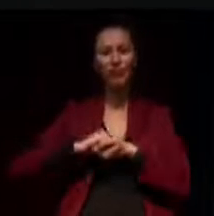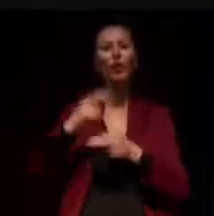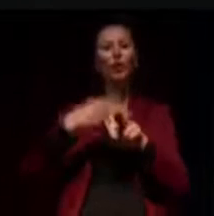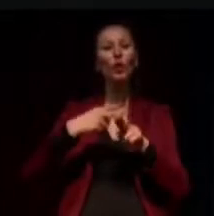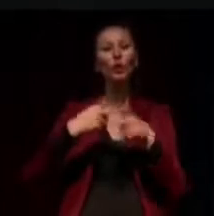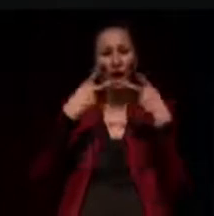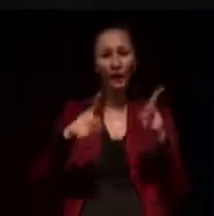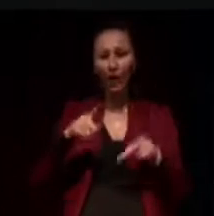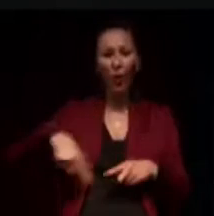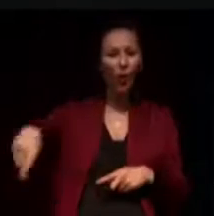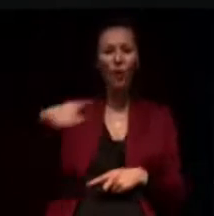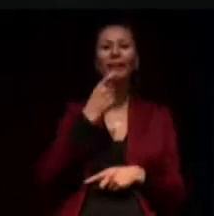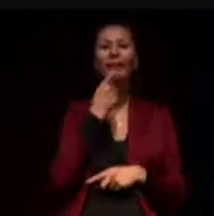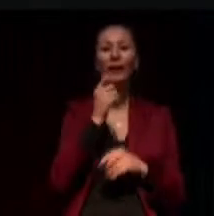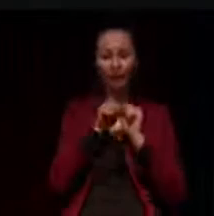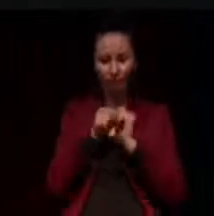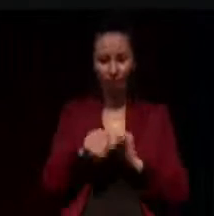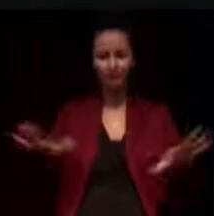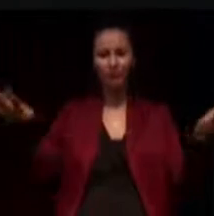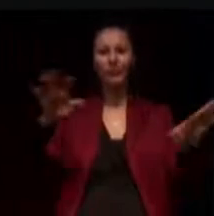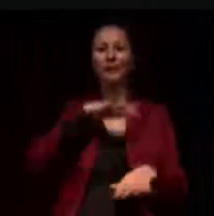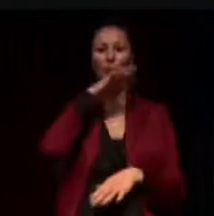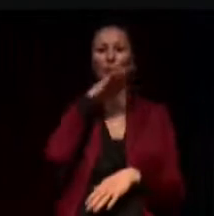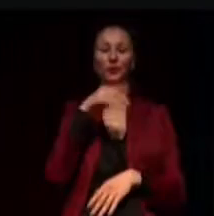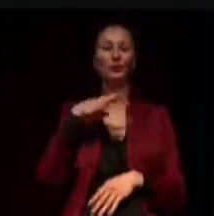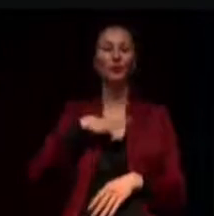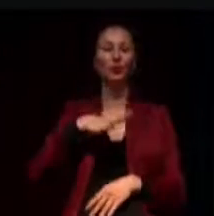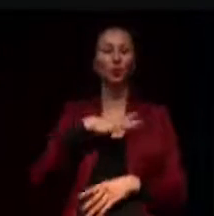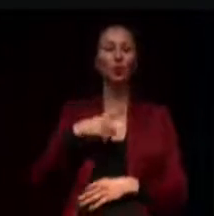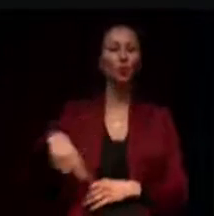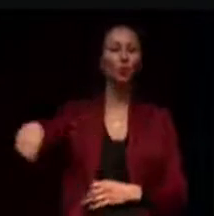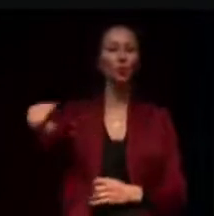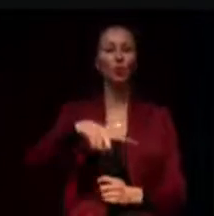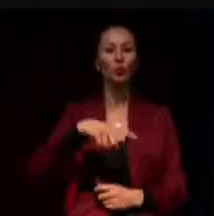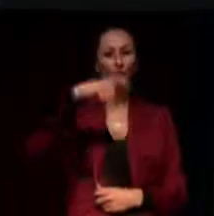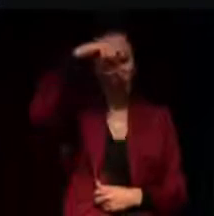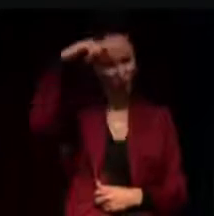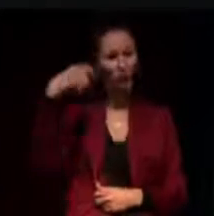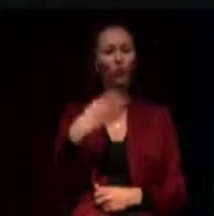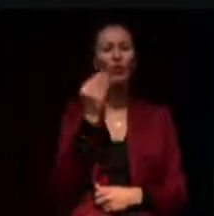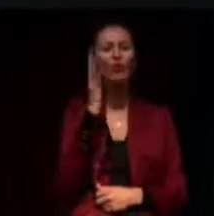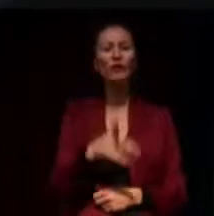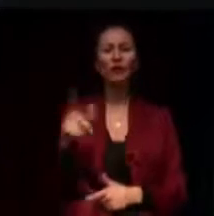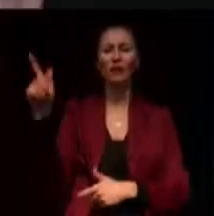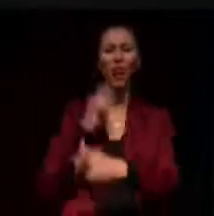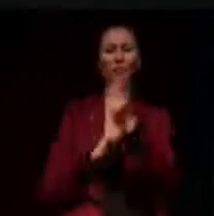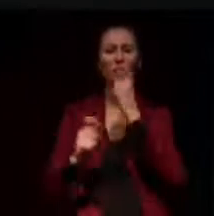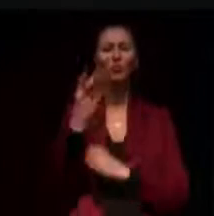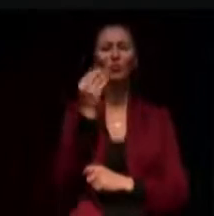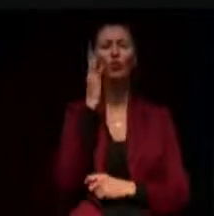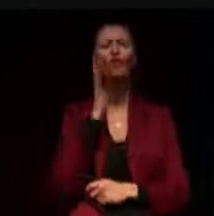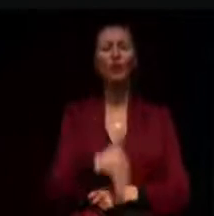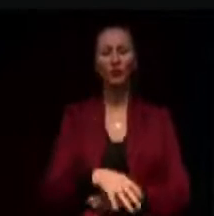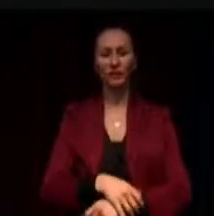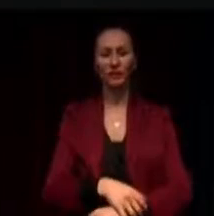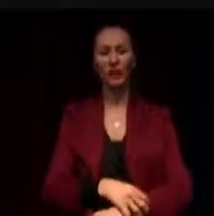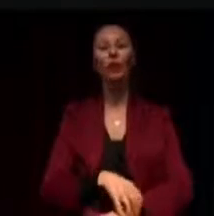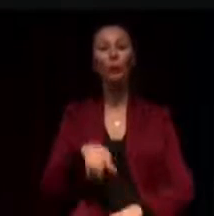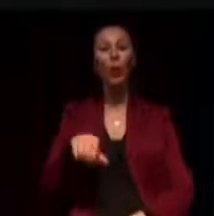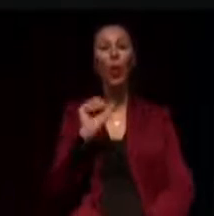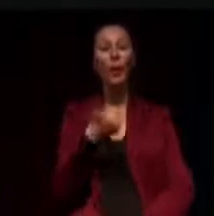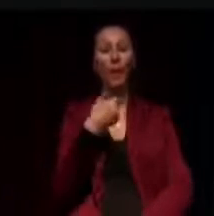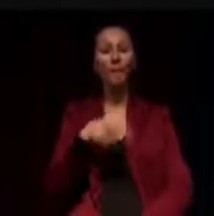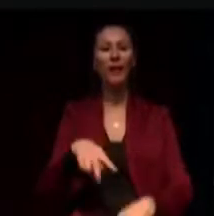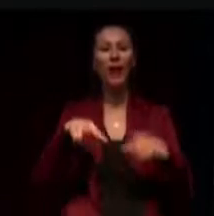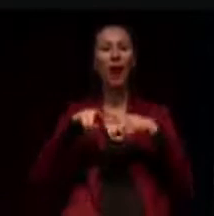kurs açarak o dillerin yaygınlaşmasını isteyerek şu anda onlar çağırıyor. Çaba çok fazla, talep çok fazla. Hemen doldu sınıflar. Bu önemli